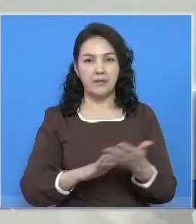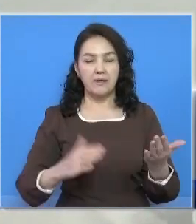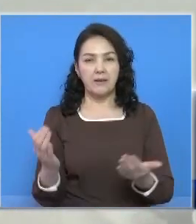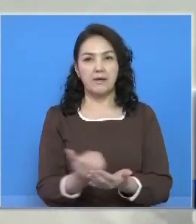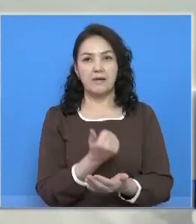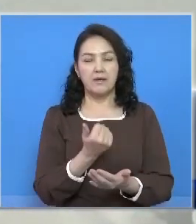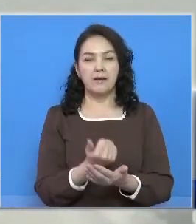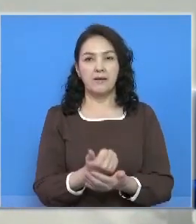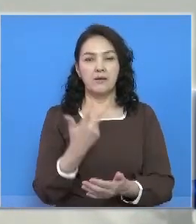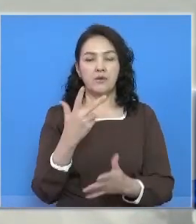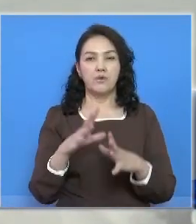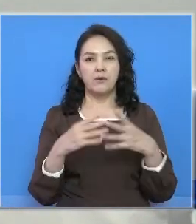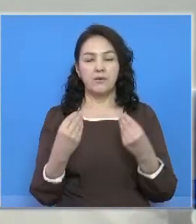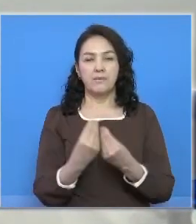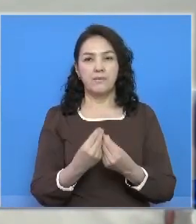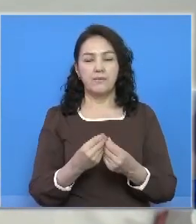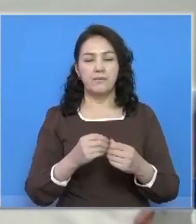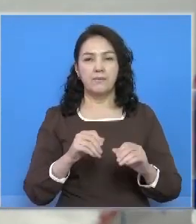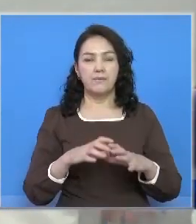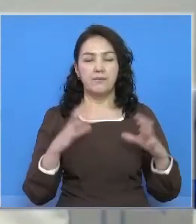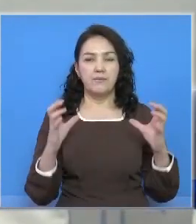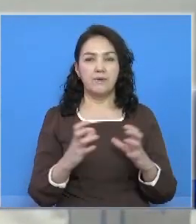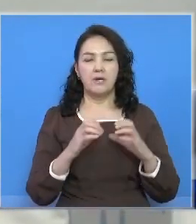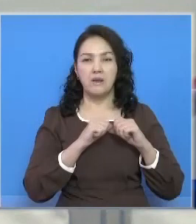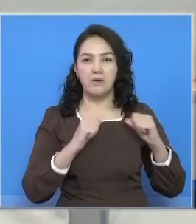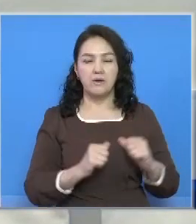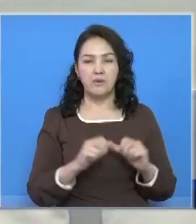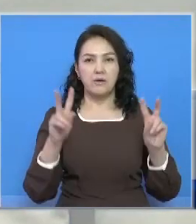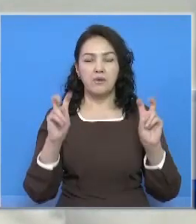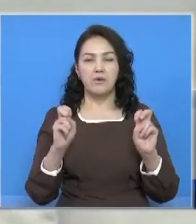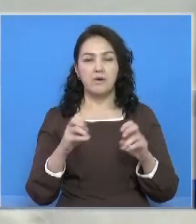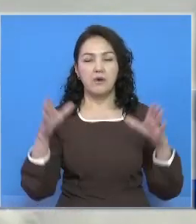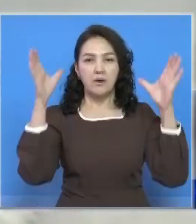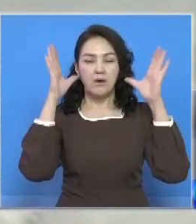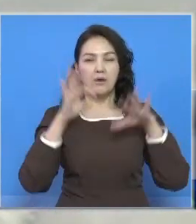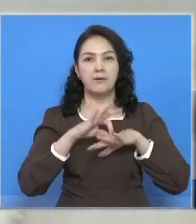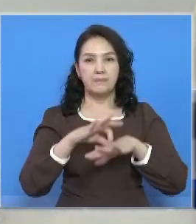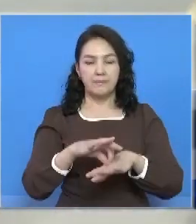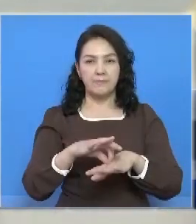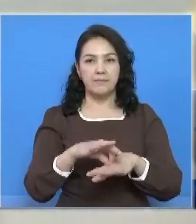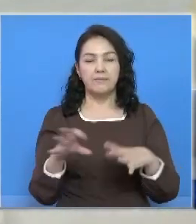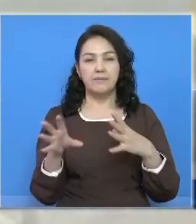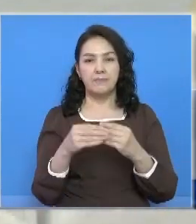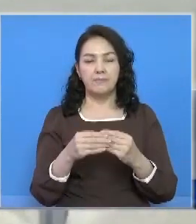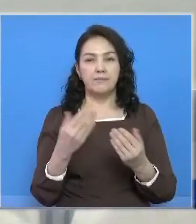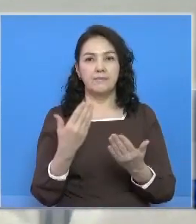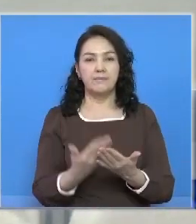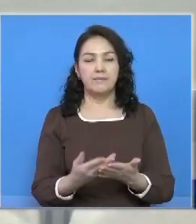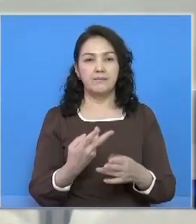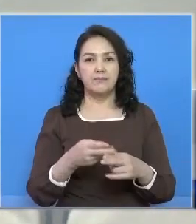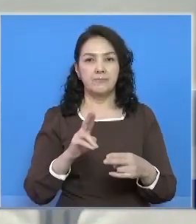тауып, 3 баспана Жарқын жүрек қорымен бірлесіп осы облыстық мешітімізде өткізіп отырмыз. Алла қаласа,